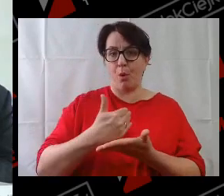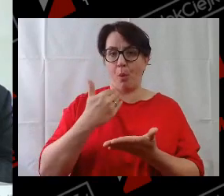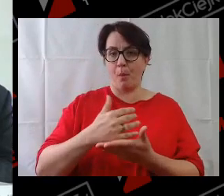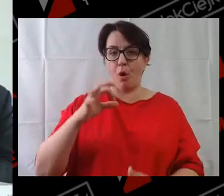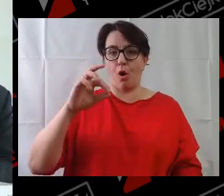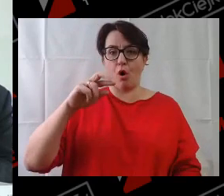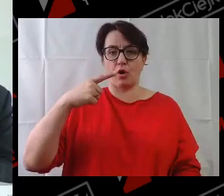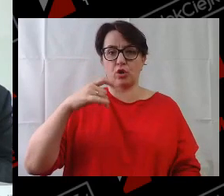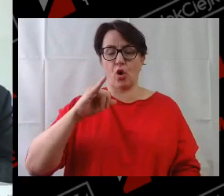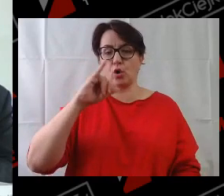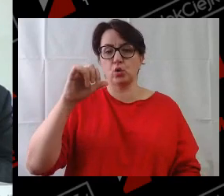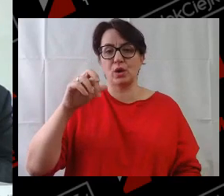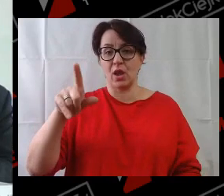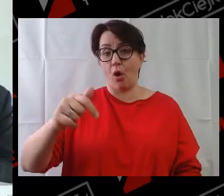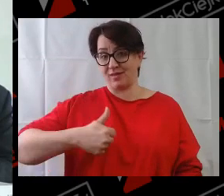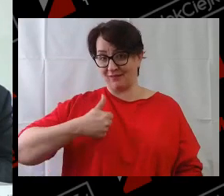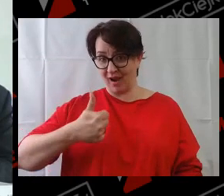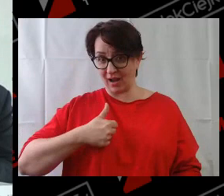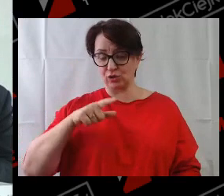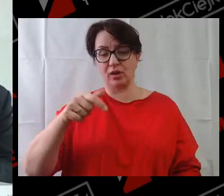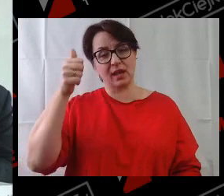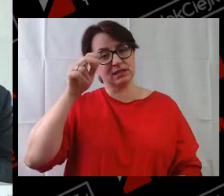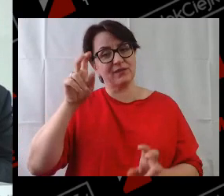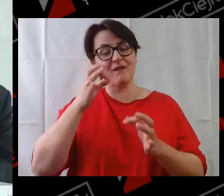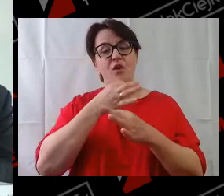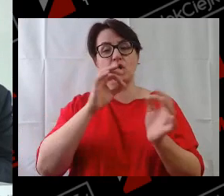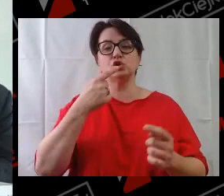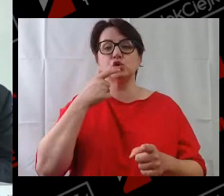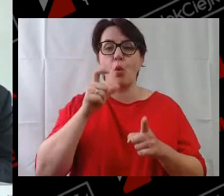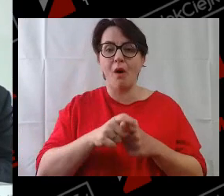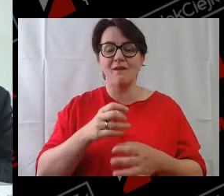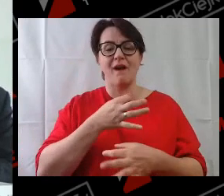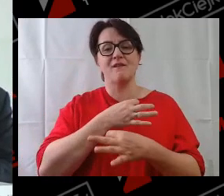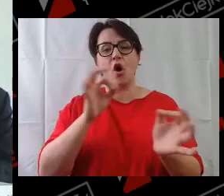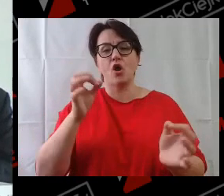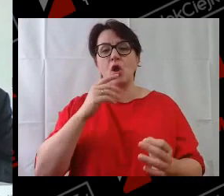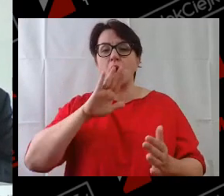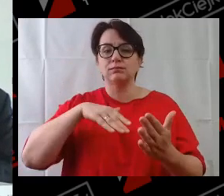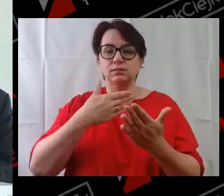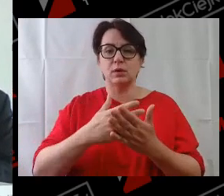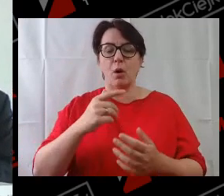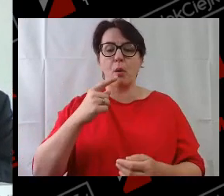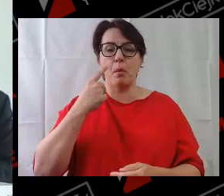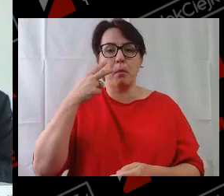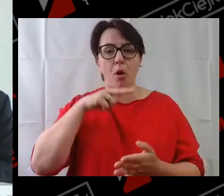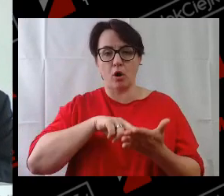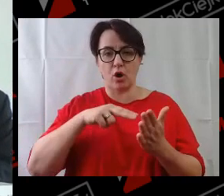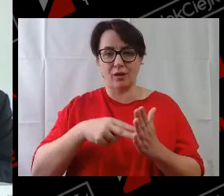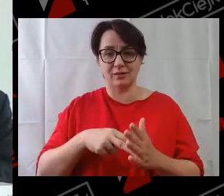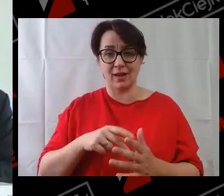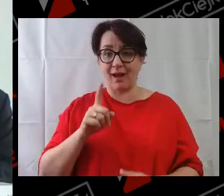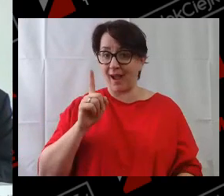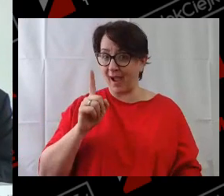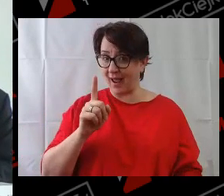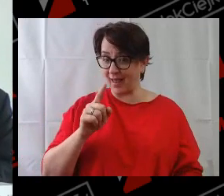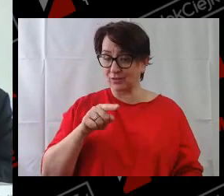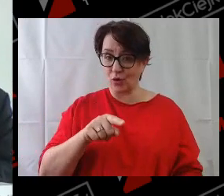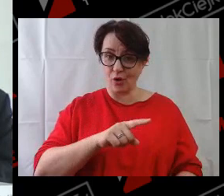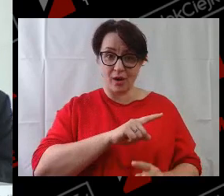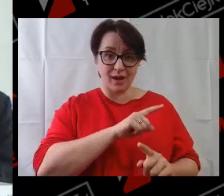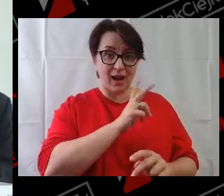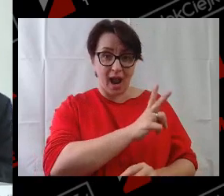wolność słowa rozdroża poglądów tygodni hipoteką stanowienie wolno prawda A tam